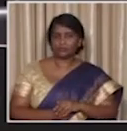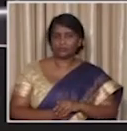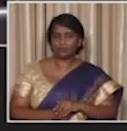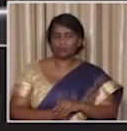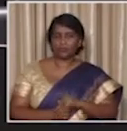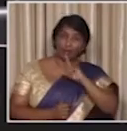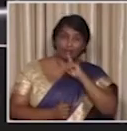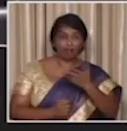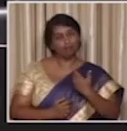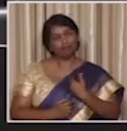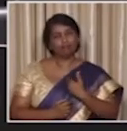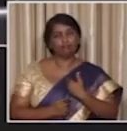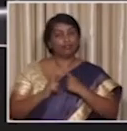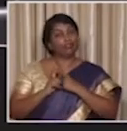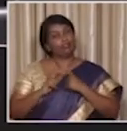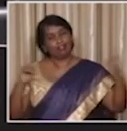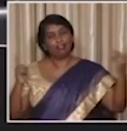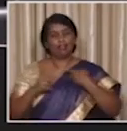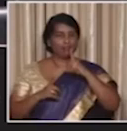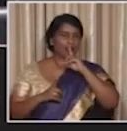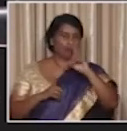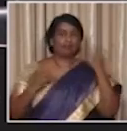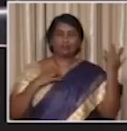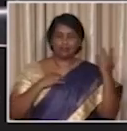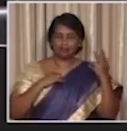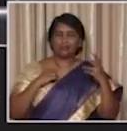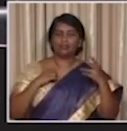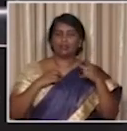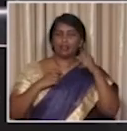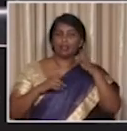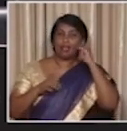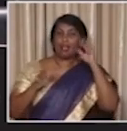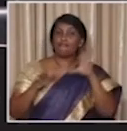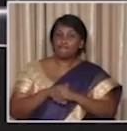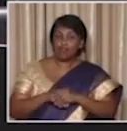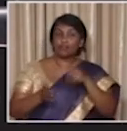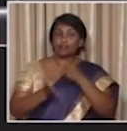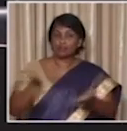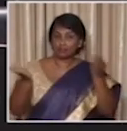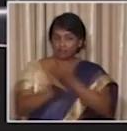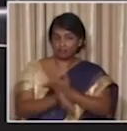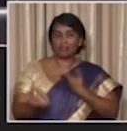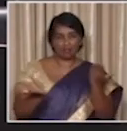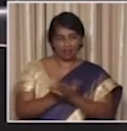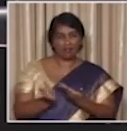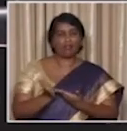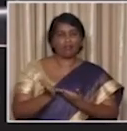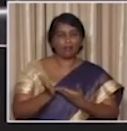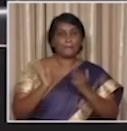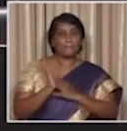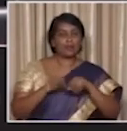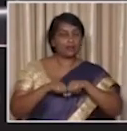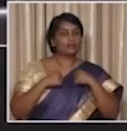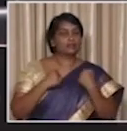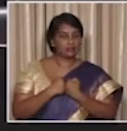ඉතින් මට කියන්න තියෙනවා ඉතින් මම කියන්න යන්නේ නෑ තමුන්නාසගේ නෝනහාමිනගේ ඇග්‍රීමෙන්ට් එකත් මගේ අතේ තියෙන්නේ මෙන්ඩි සමාගමේ